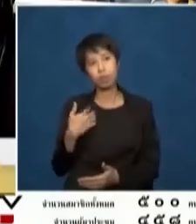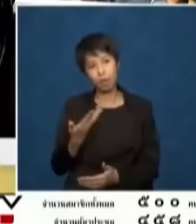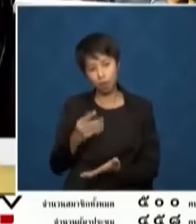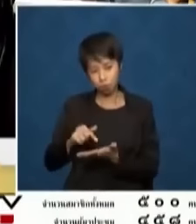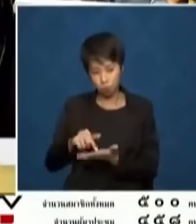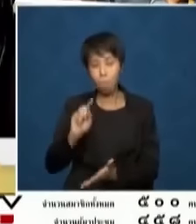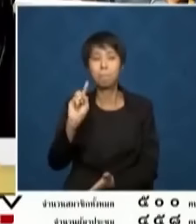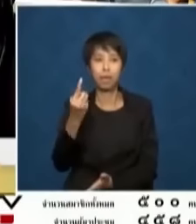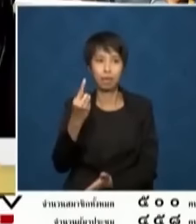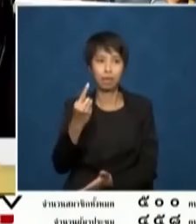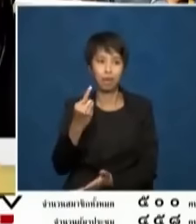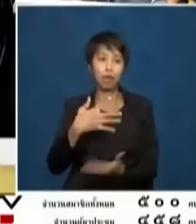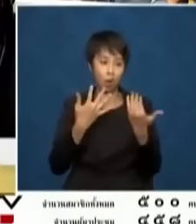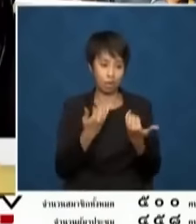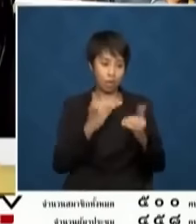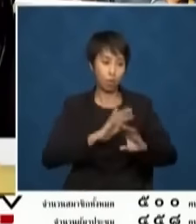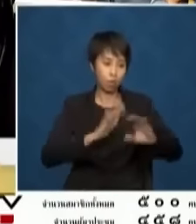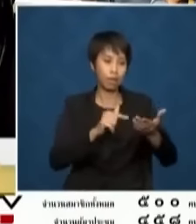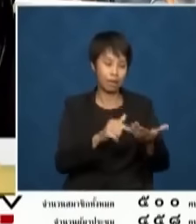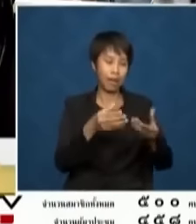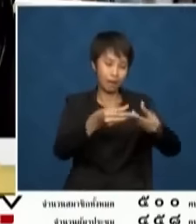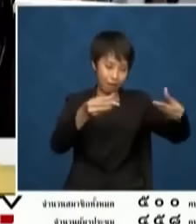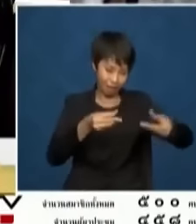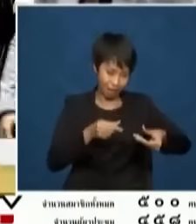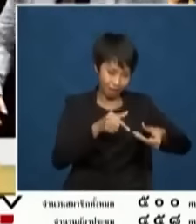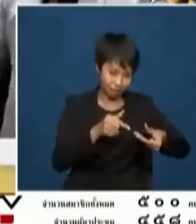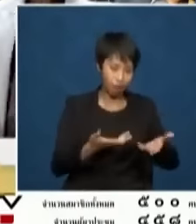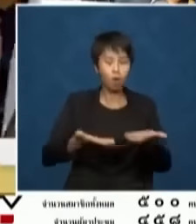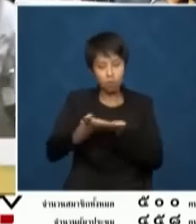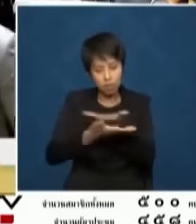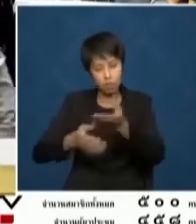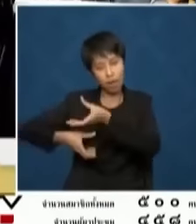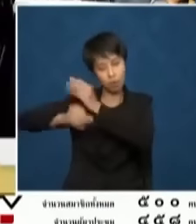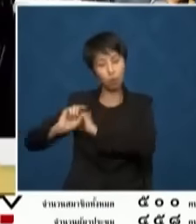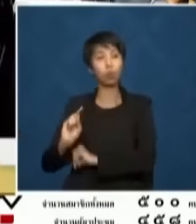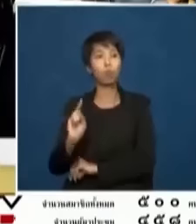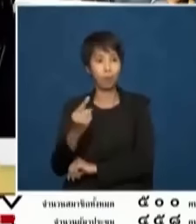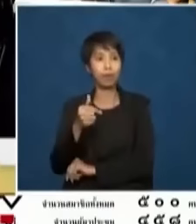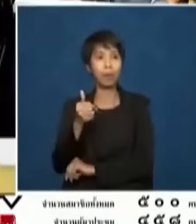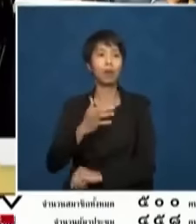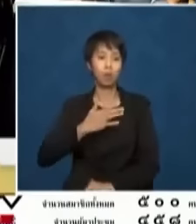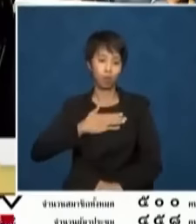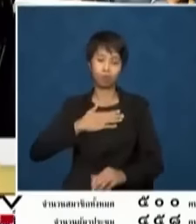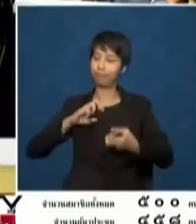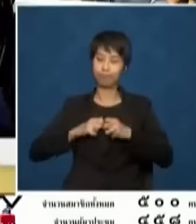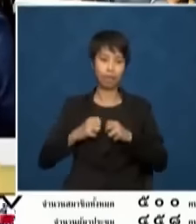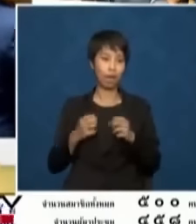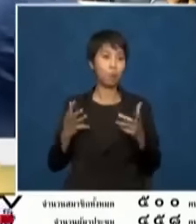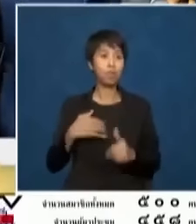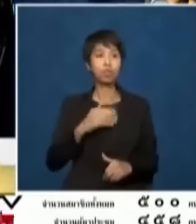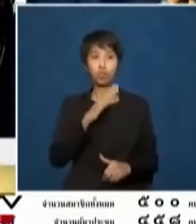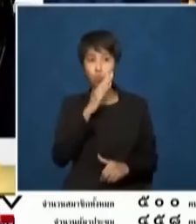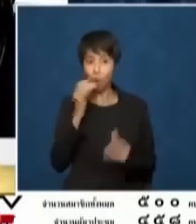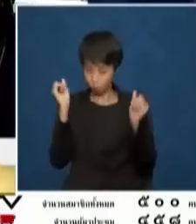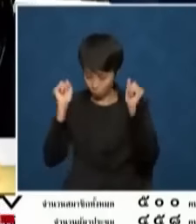าพลักษณ์ของความหวังว่าจะมาเปลี่ยนการเมืองให้พ้นจากการเมืองน้ำเน่าเนี่ยตัวเองเนี่ยเป็นส่วนหนึ่งที่ขว